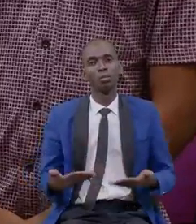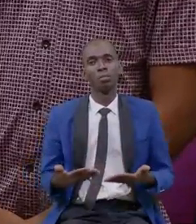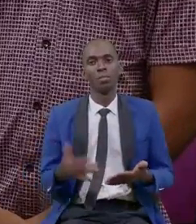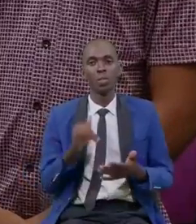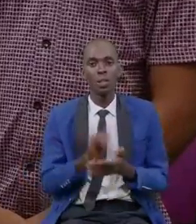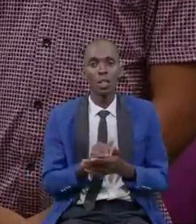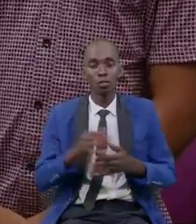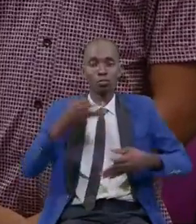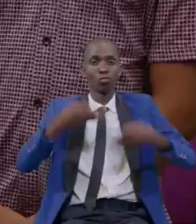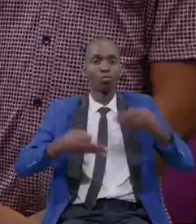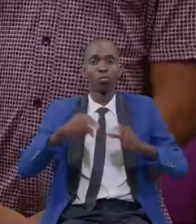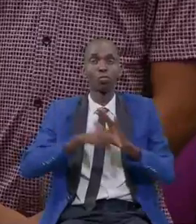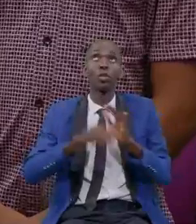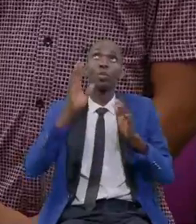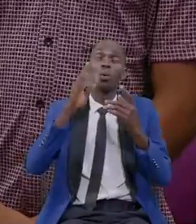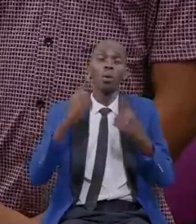vient.